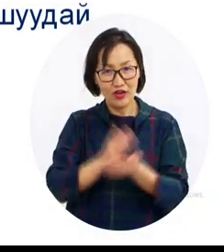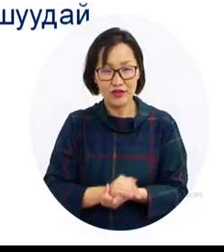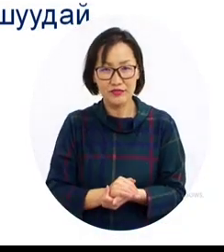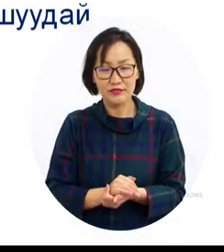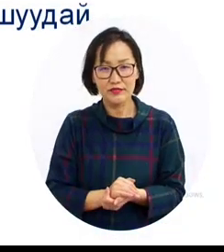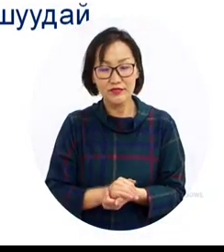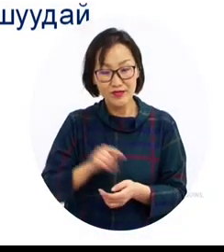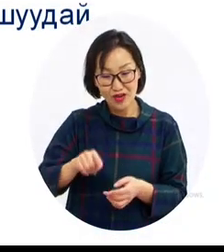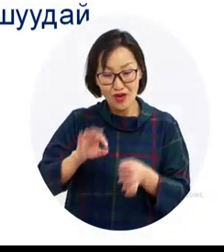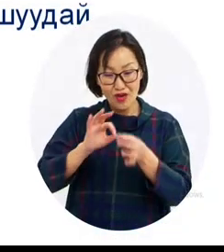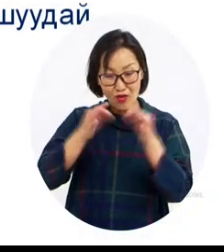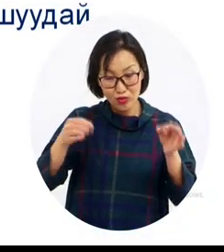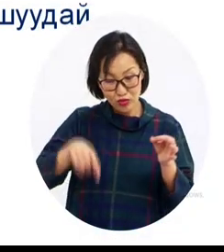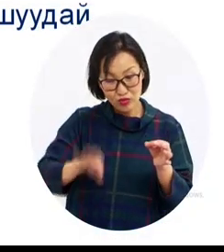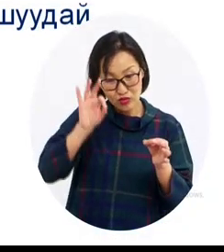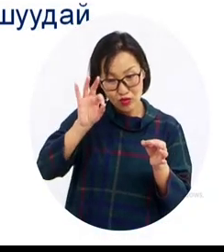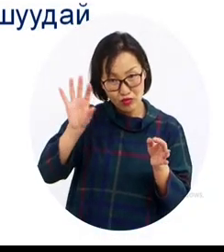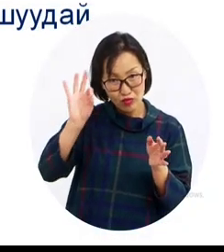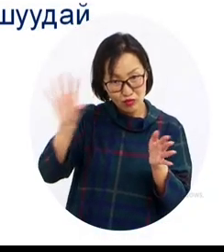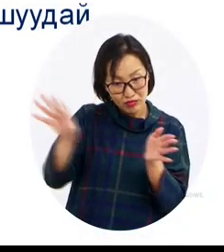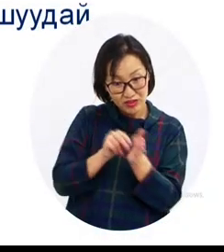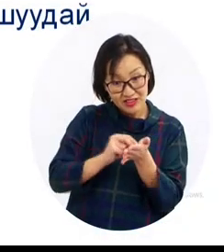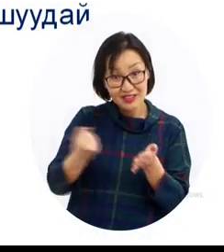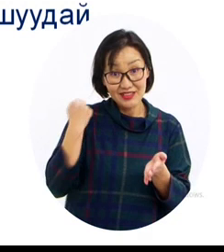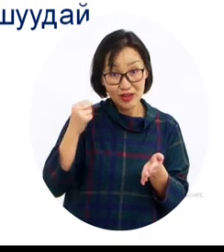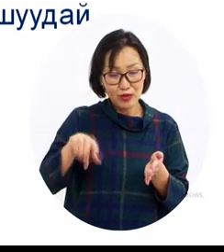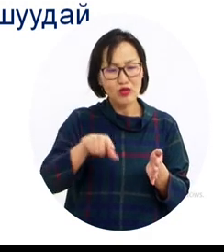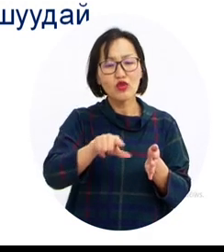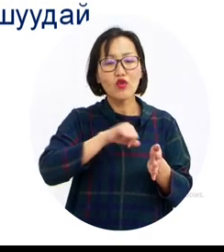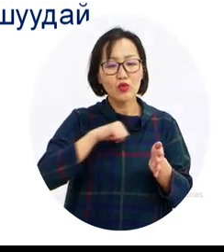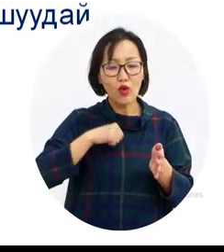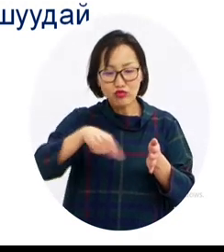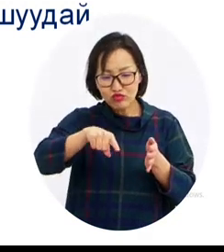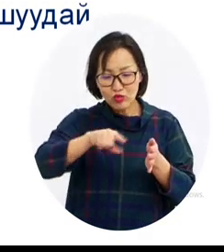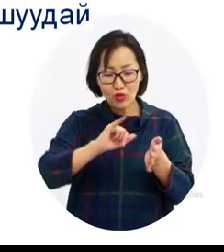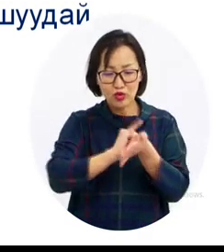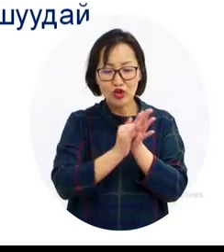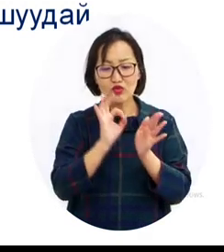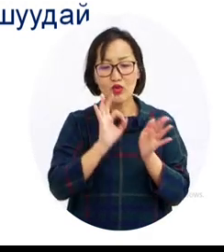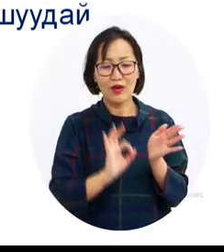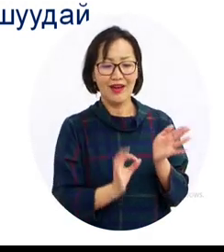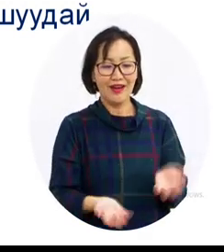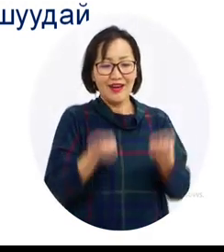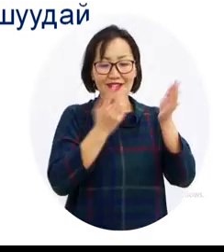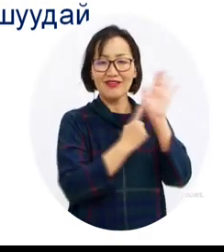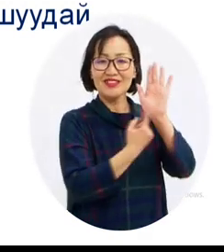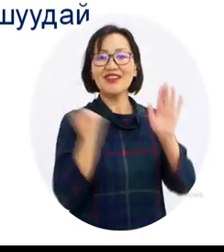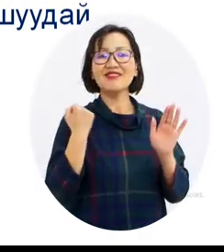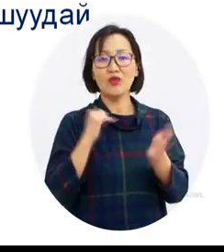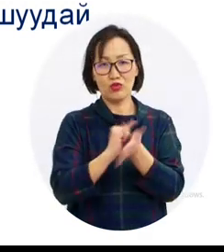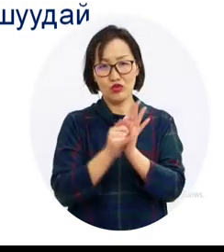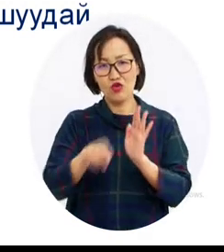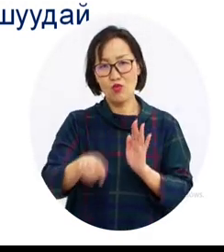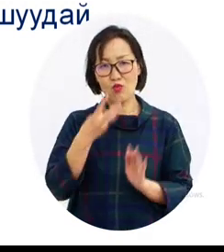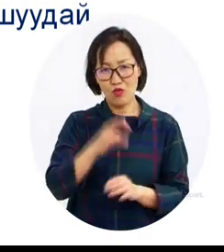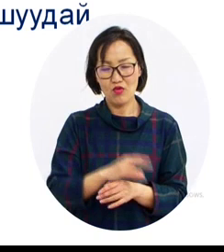өгүүлбэр чи зөв оновчтой оруулж чадчихвал тухайн хэл зүгийнхээ утгыг зөв гаргаж байна гэсэн үг байна. За багш нь